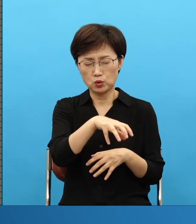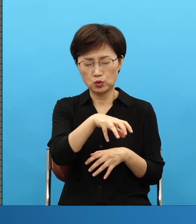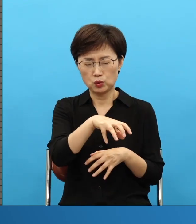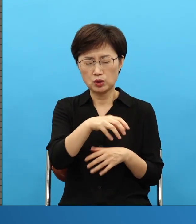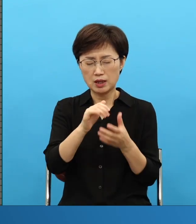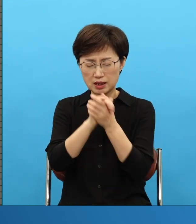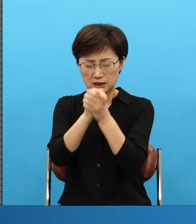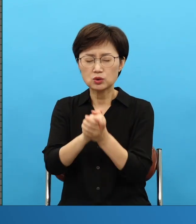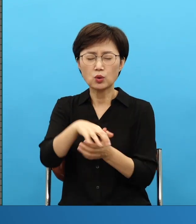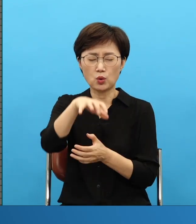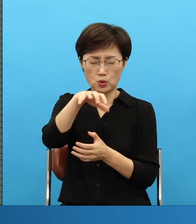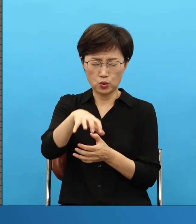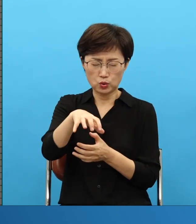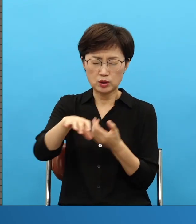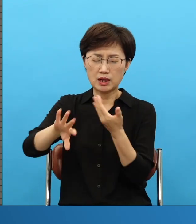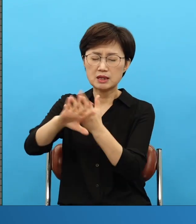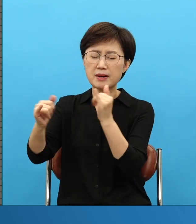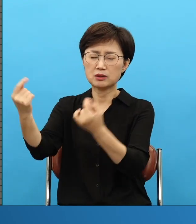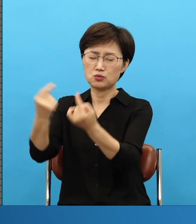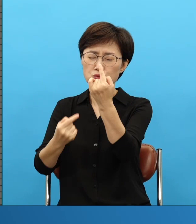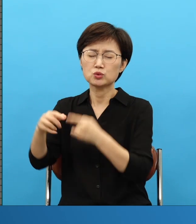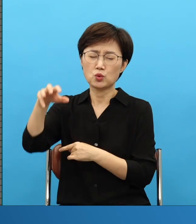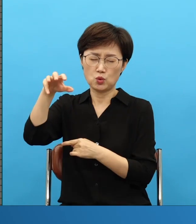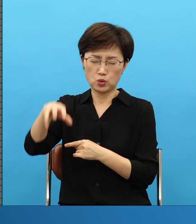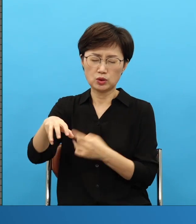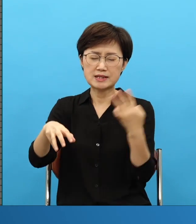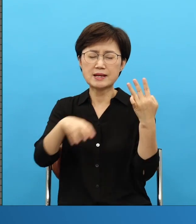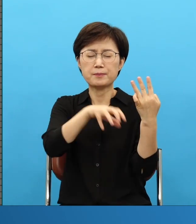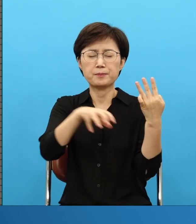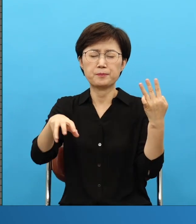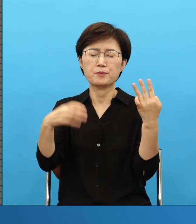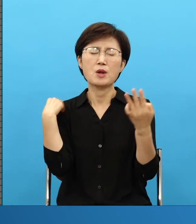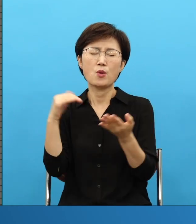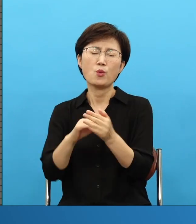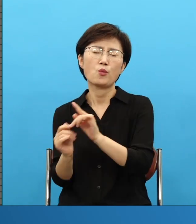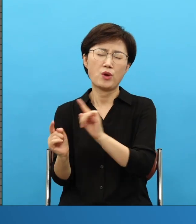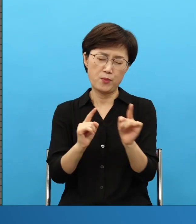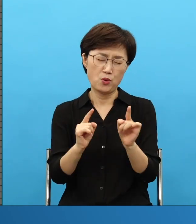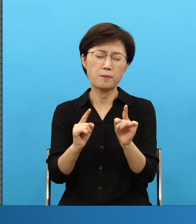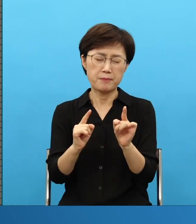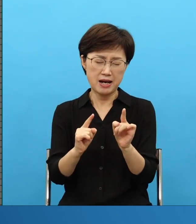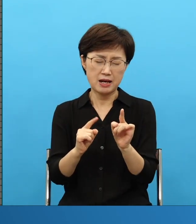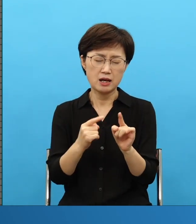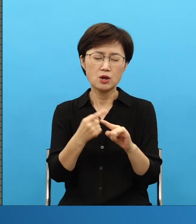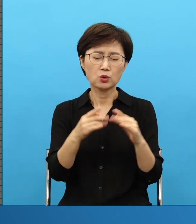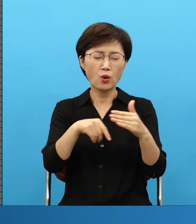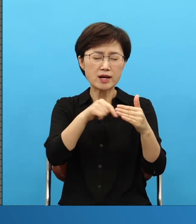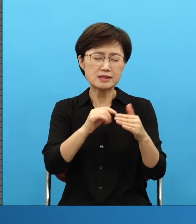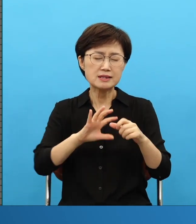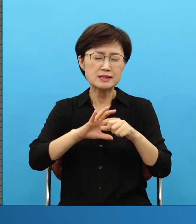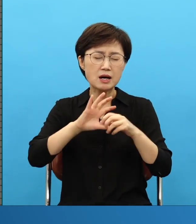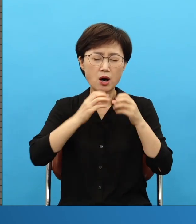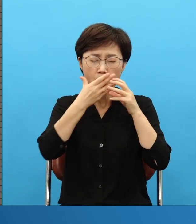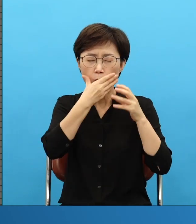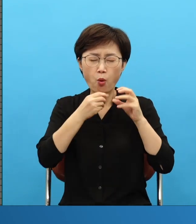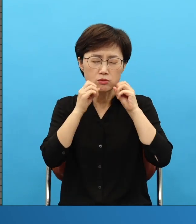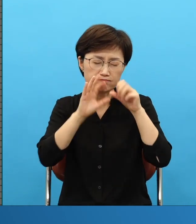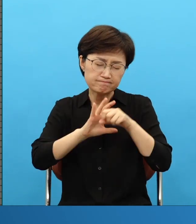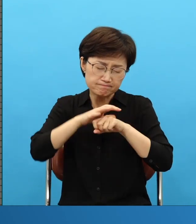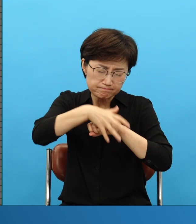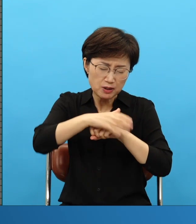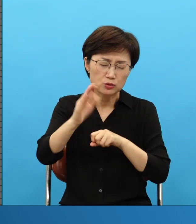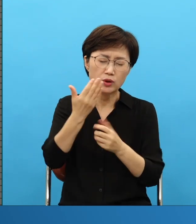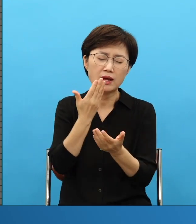회복시켜 세계 복음하는 교회 되게 하옵소서. Please restore the courtyards for the children, prayer, and the Gentiles so that we can become a church that carries out world